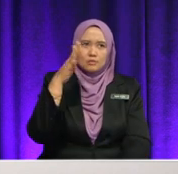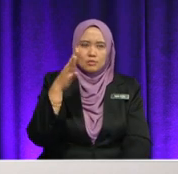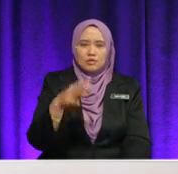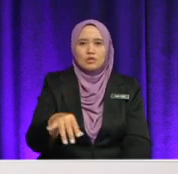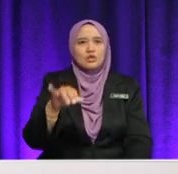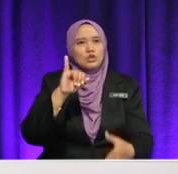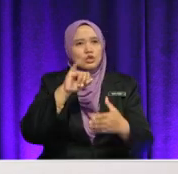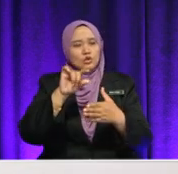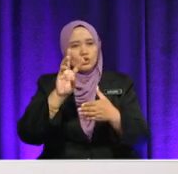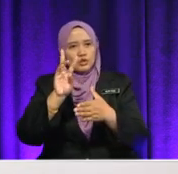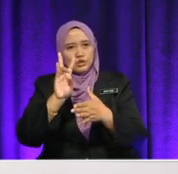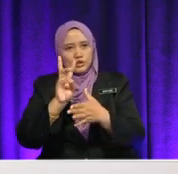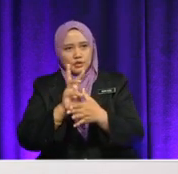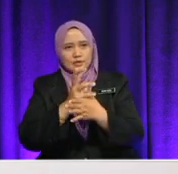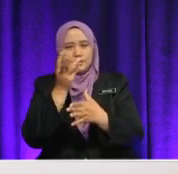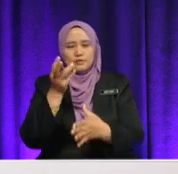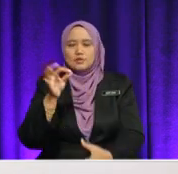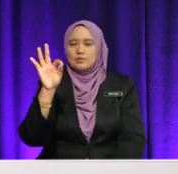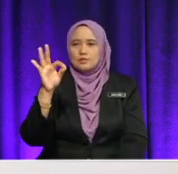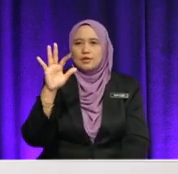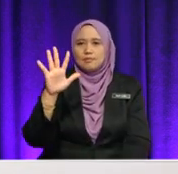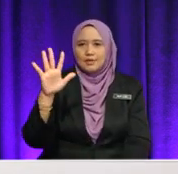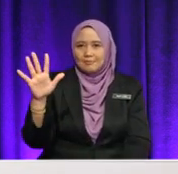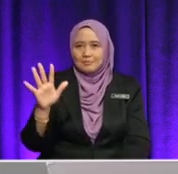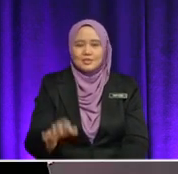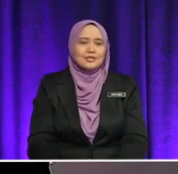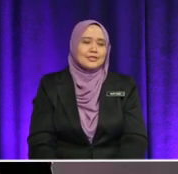coba ini sudah bermula proses pelihara tersebut